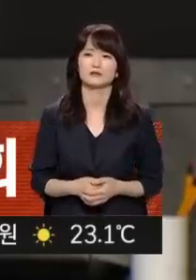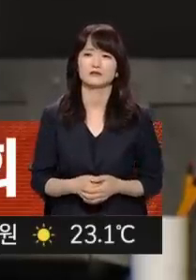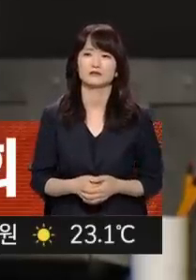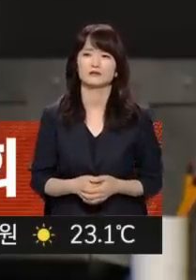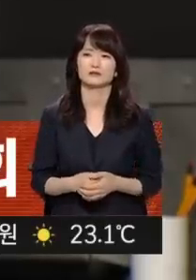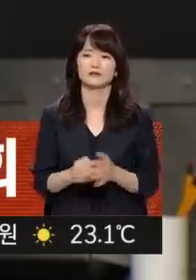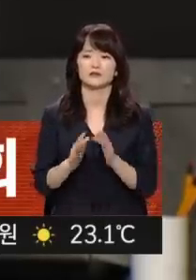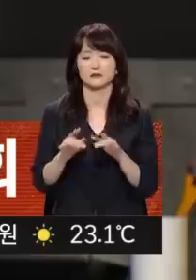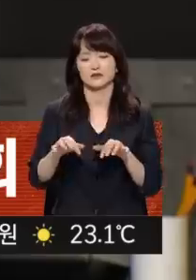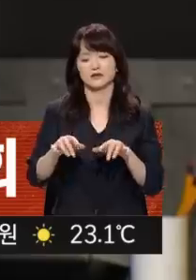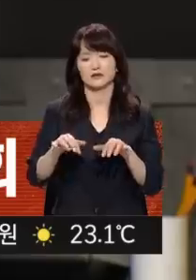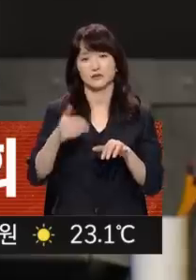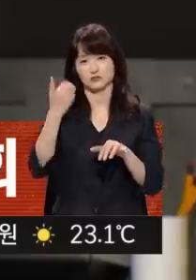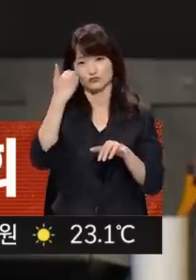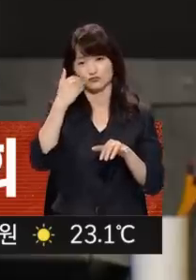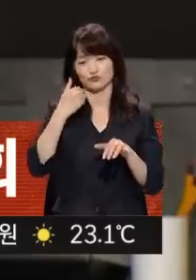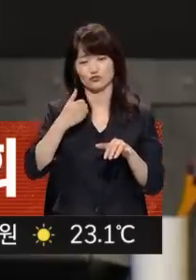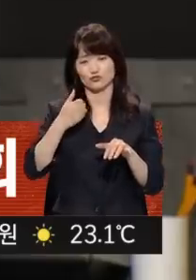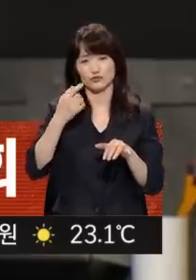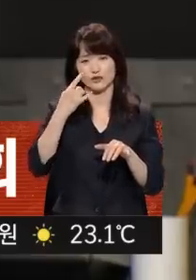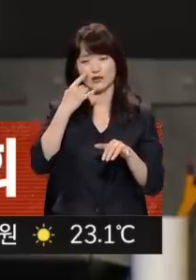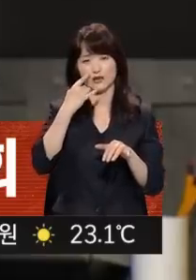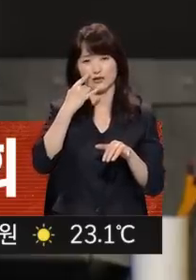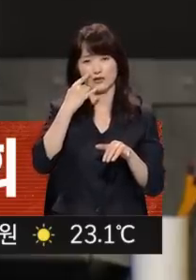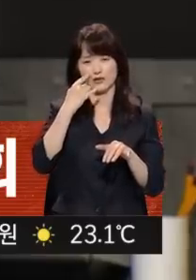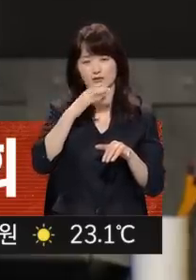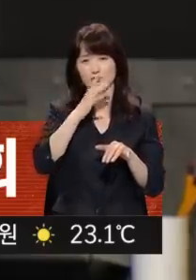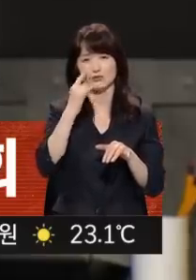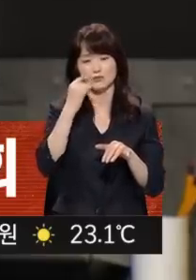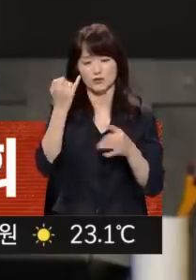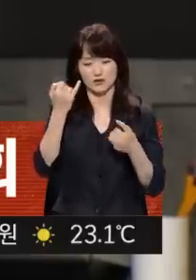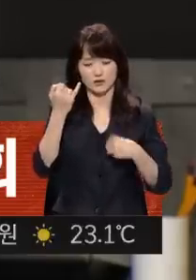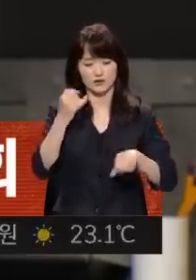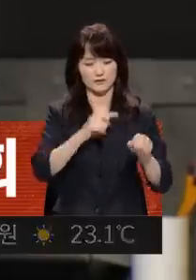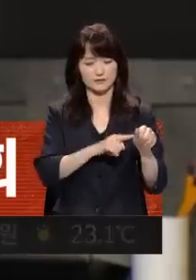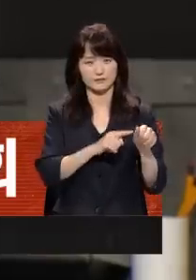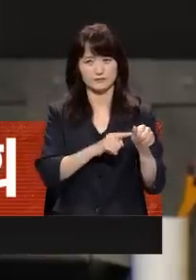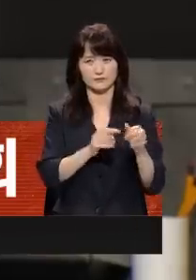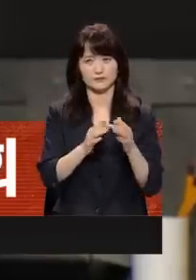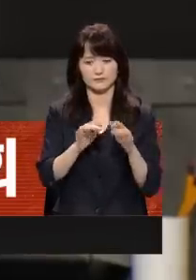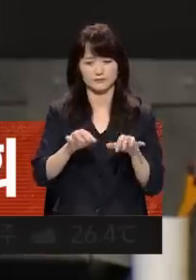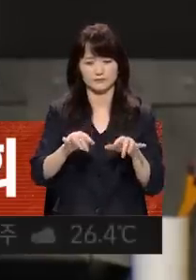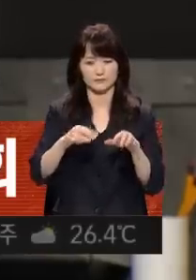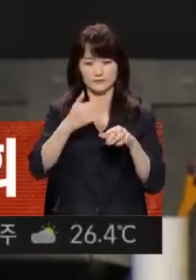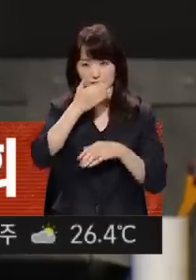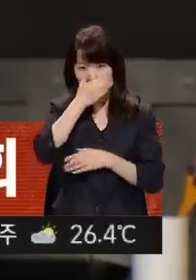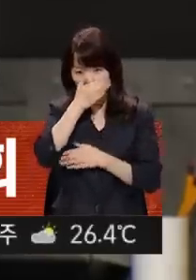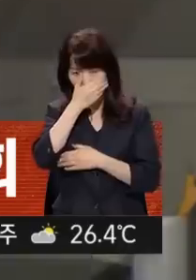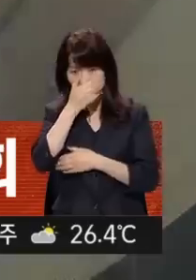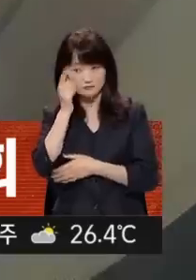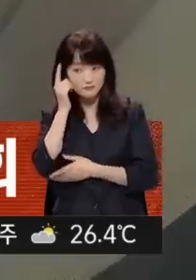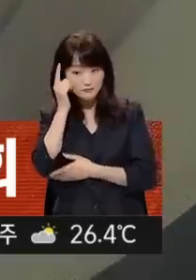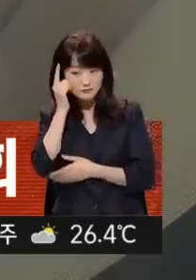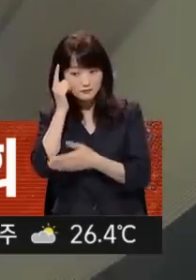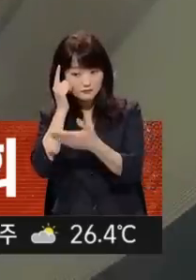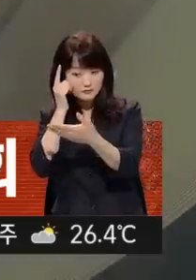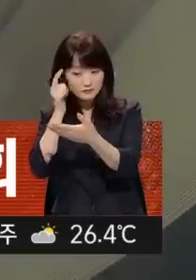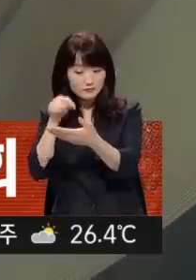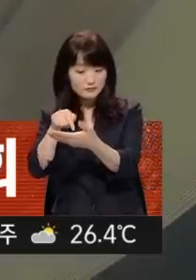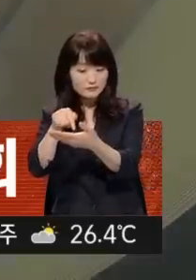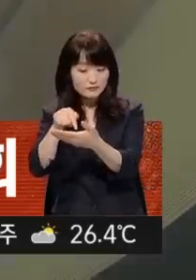아들이 올린 거예요 커뮤니티 영상과 함께 보시면 마스크를 쓰고 있긴 하지만 휴대전화를 들고 있고 뭔가 좀 보고 있는게